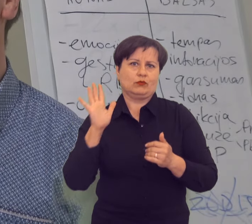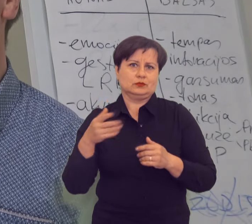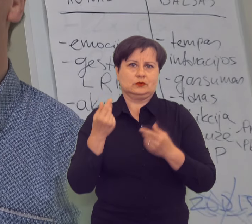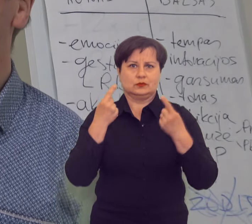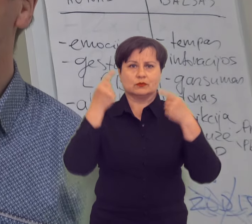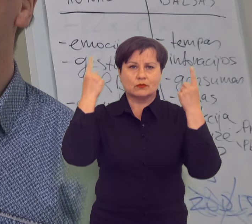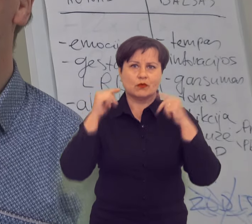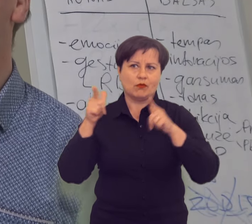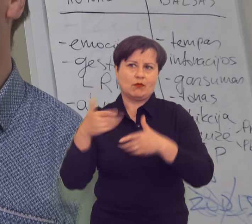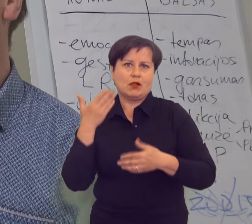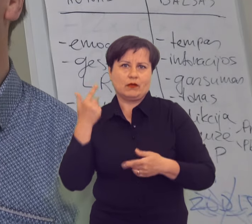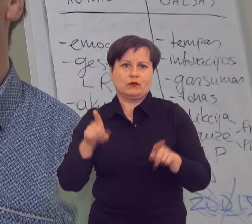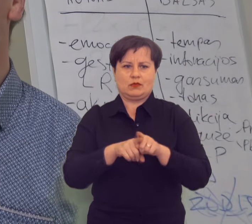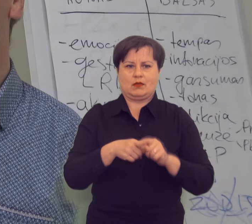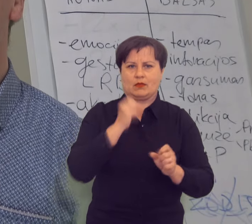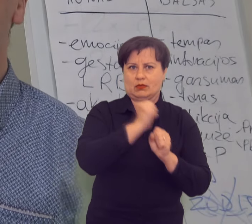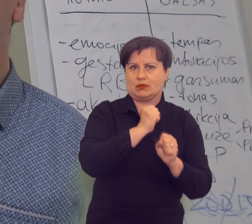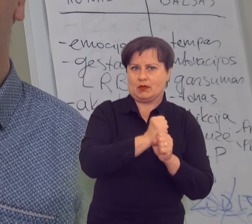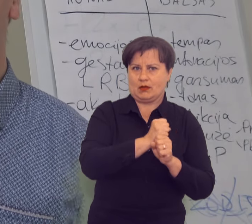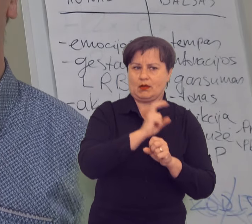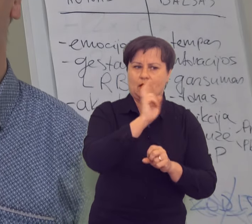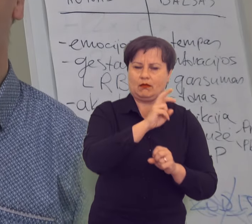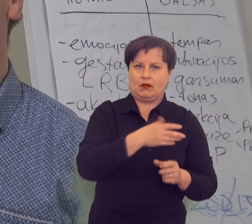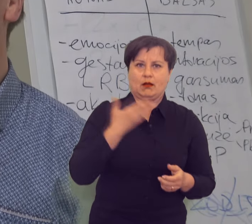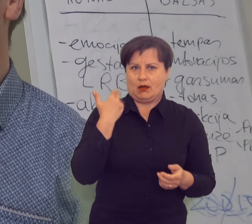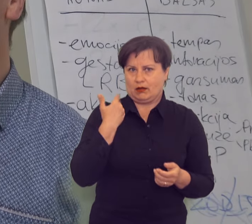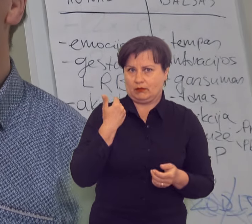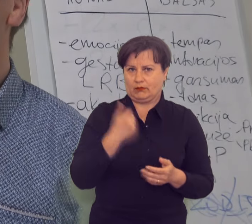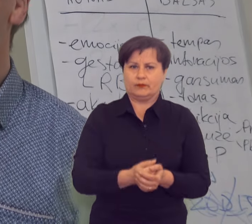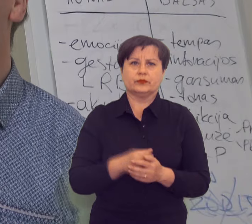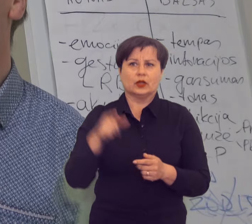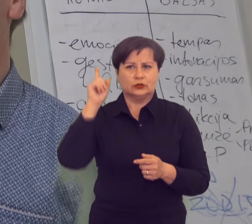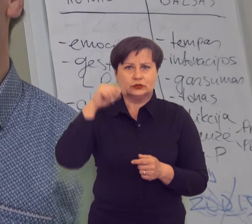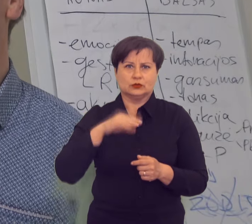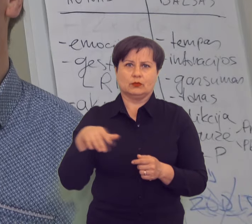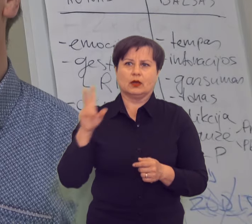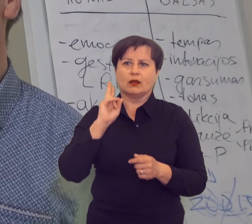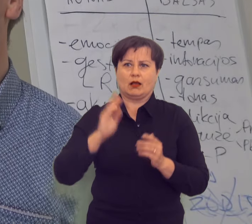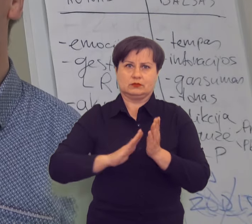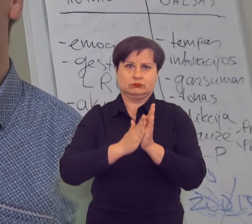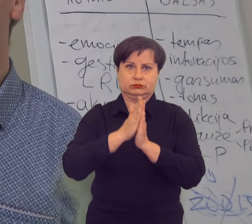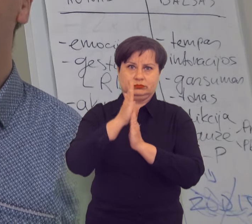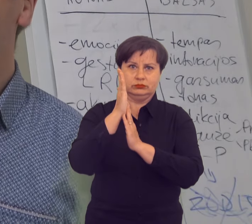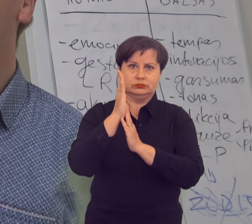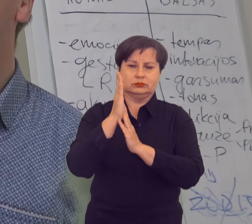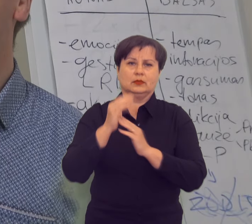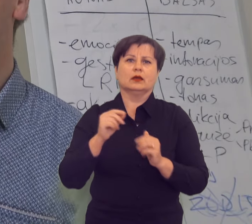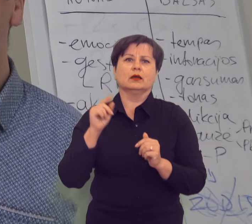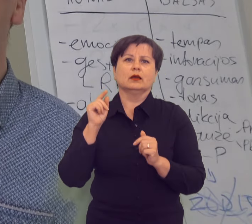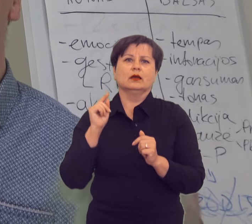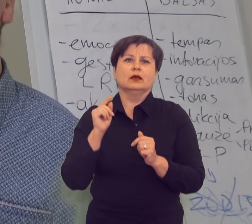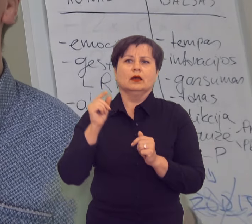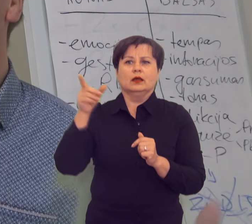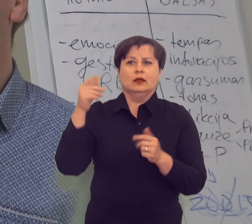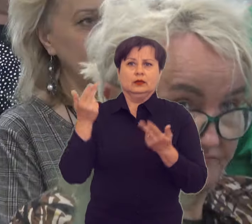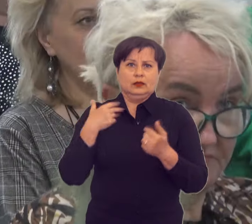lengviau ir studijų metu, ir darbo metu, nes nu, žinom, kad karjerą padaro nebūtinai tie, kurie yra protingiausi, bet nu, dažniausiai tie, kurie, nu,